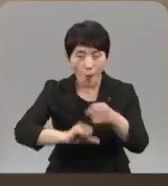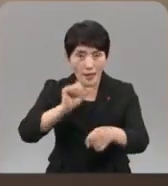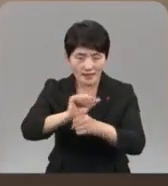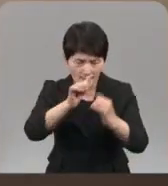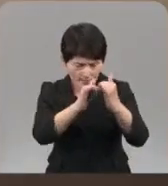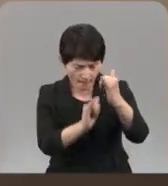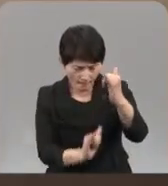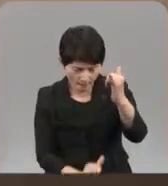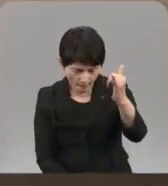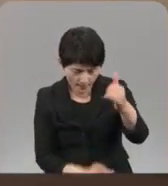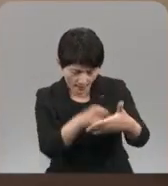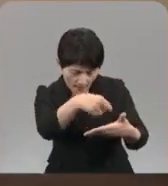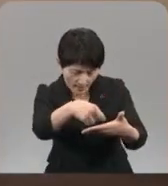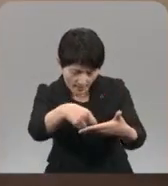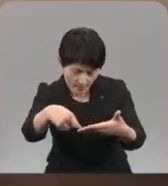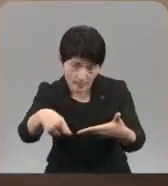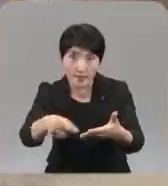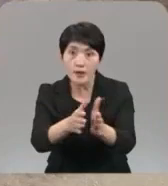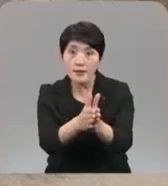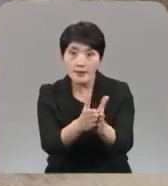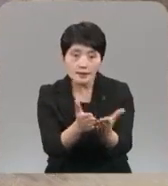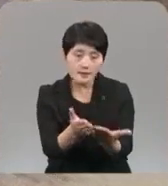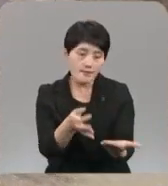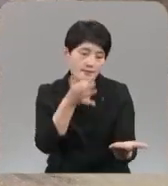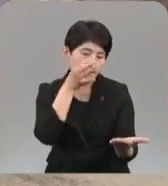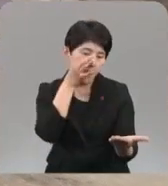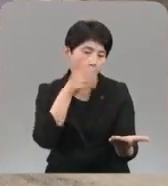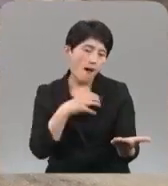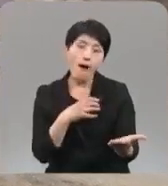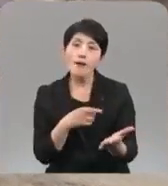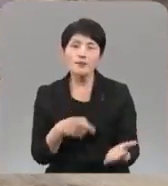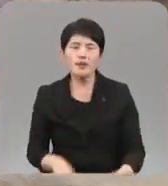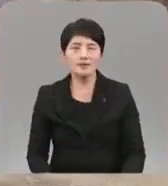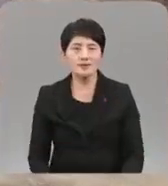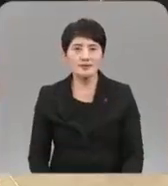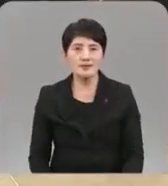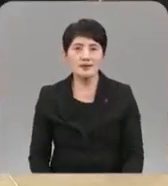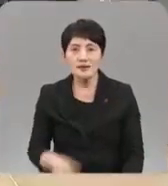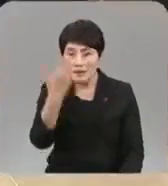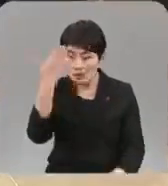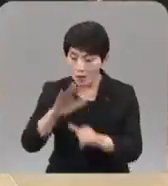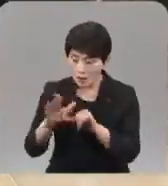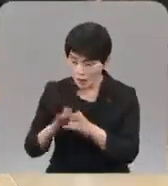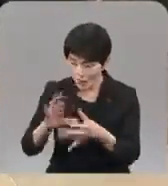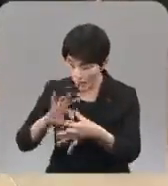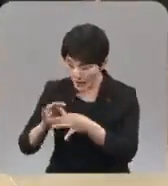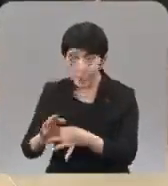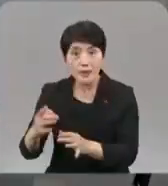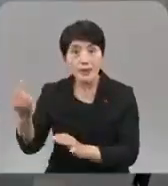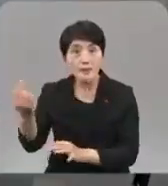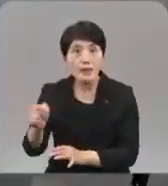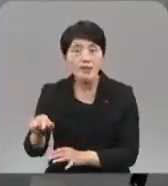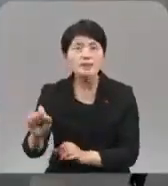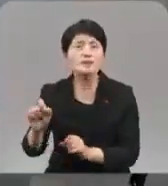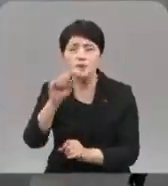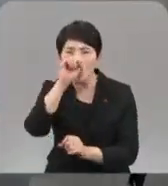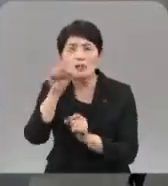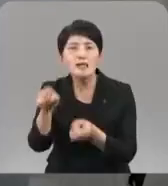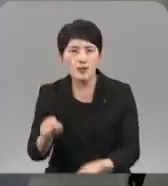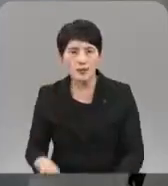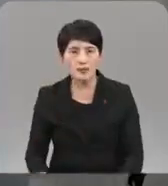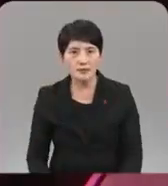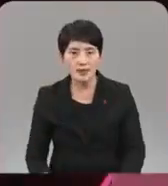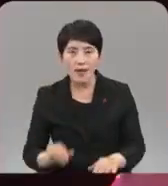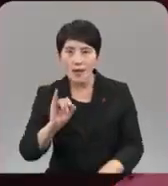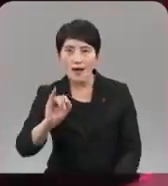2024 trong ngày 24 tháng 1 các quan chức ioc đã tới thăm bảo tàng quốc gia Triều Tiên Vương Triều Thực Lục nằm trên núi OD ngũ